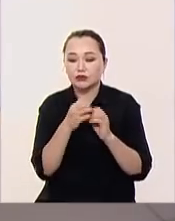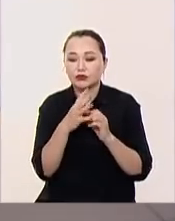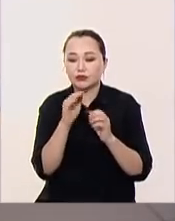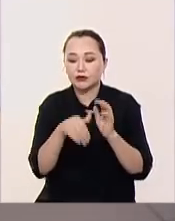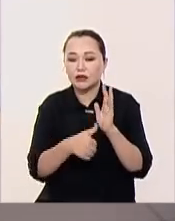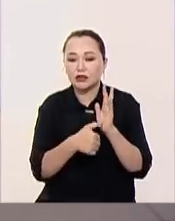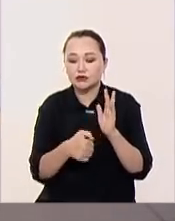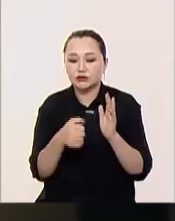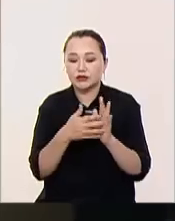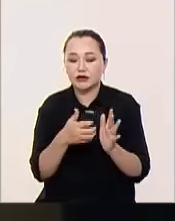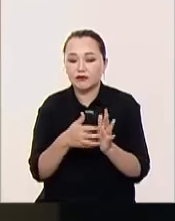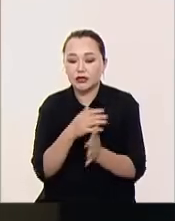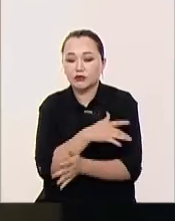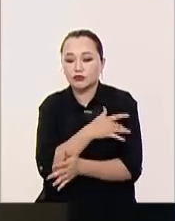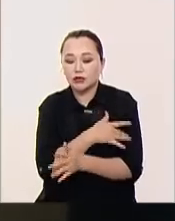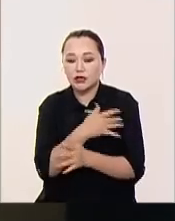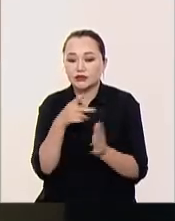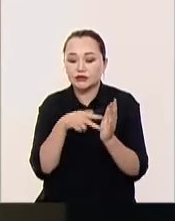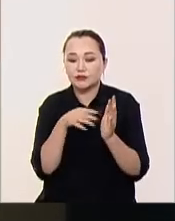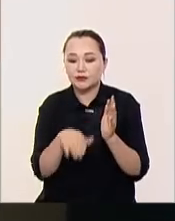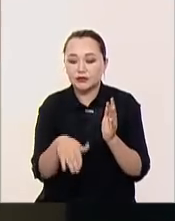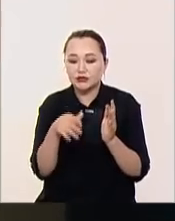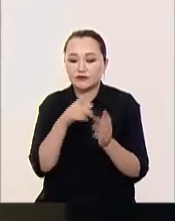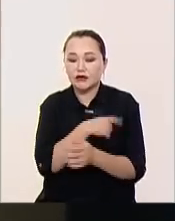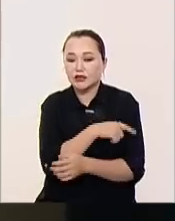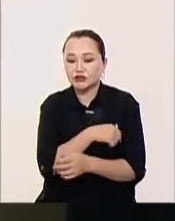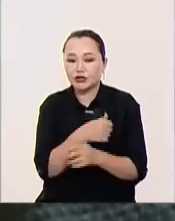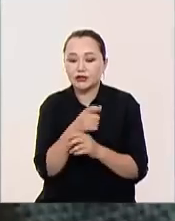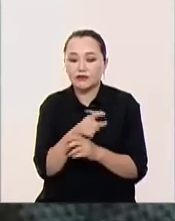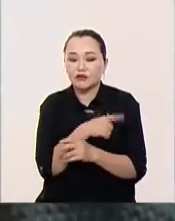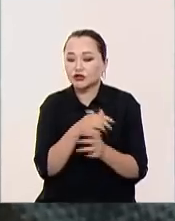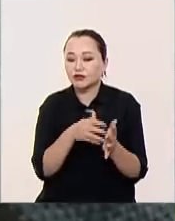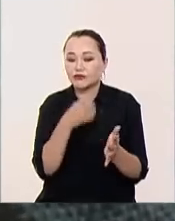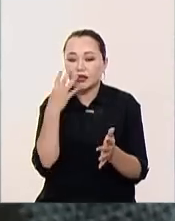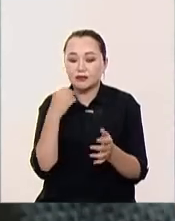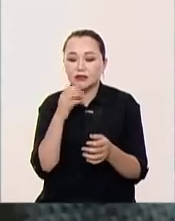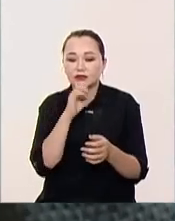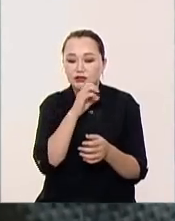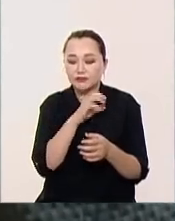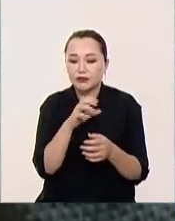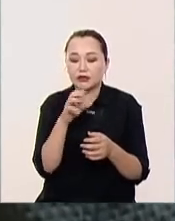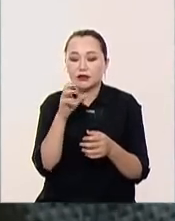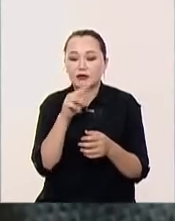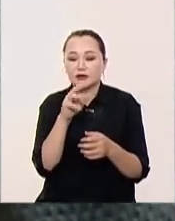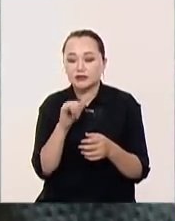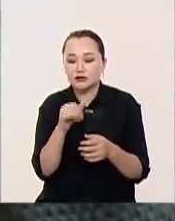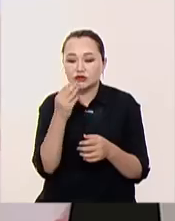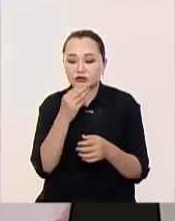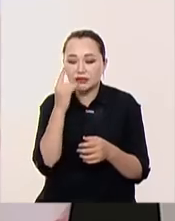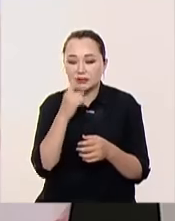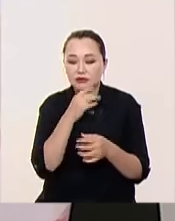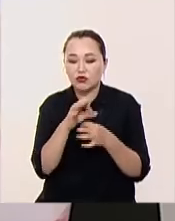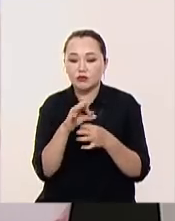қызметкері жетіспейді. Оның ішінде 7000-нан астамы дәрігер. Әсіресе дәрігер тапшылығы Алматы, Солтүстік Қазақстан, Маңғыстау және Шығыс Қазақстан